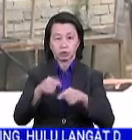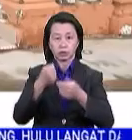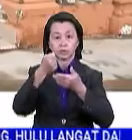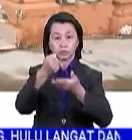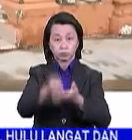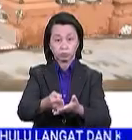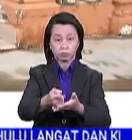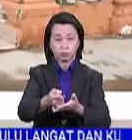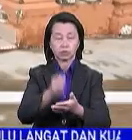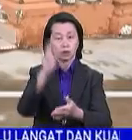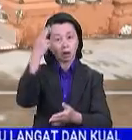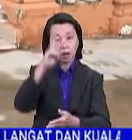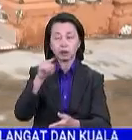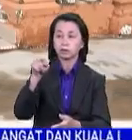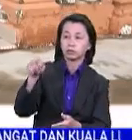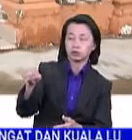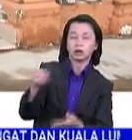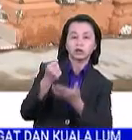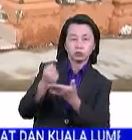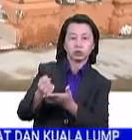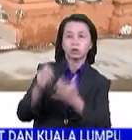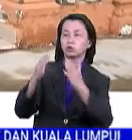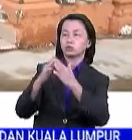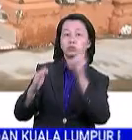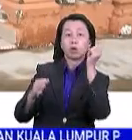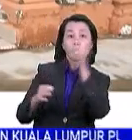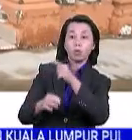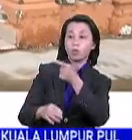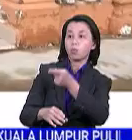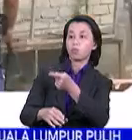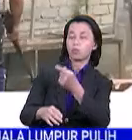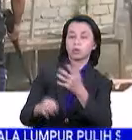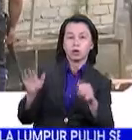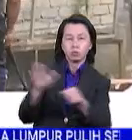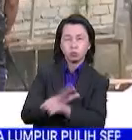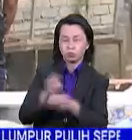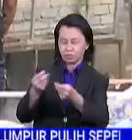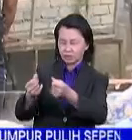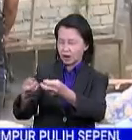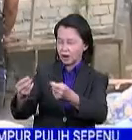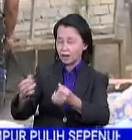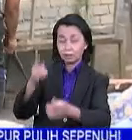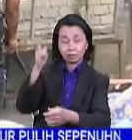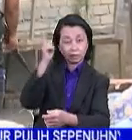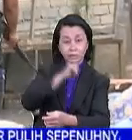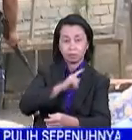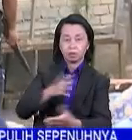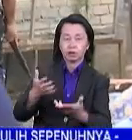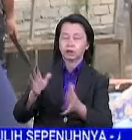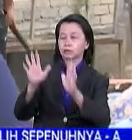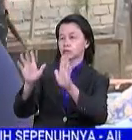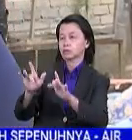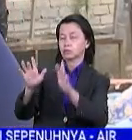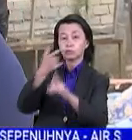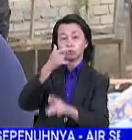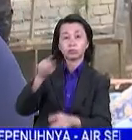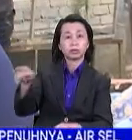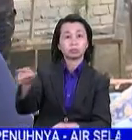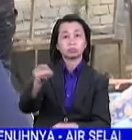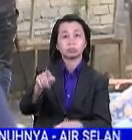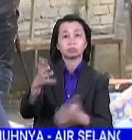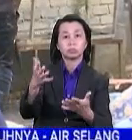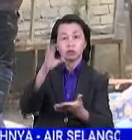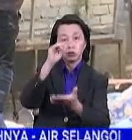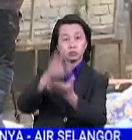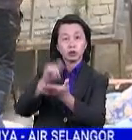tolong apeksi di kawasan sini rumah di turut segala penuh dengan Umpu fashion jugalah sebagai orang ah ah